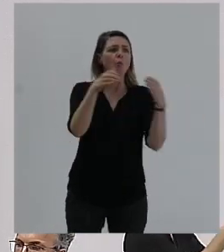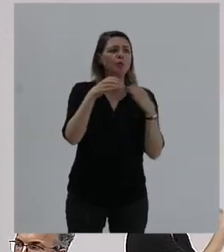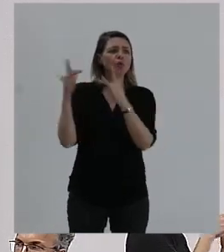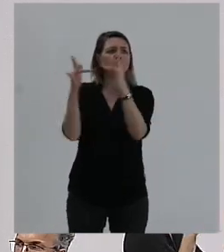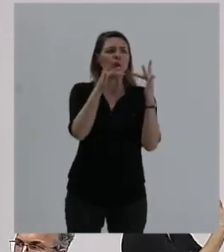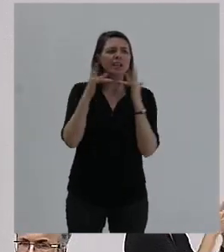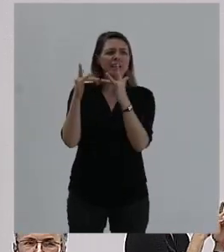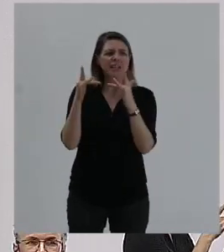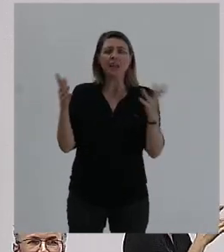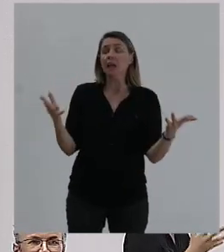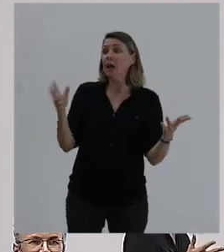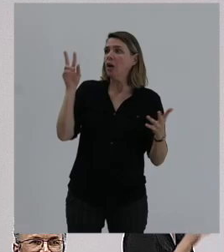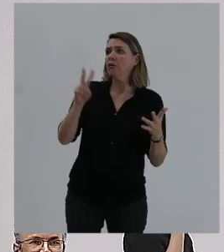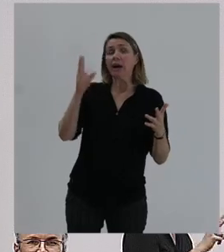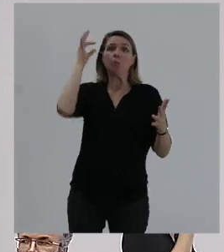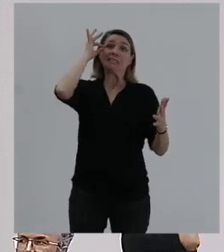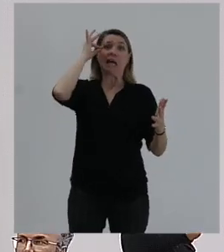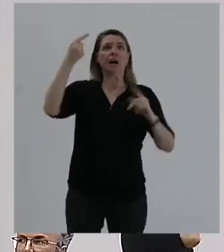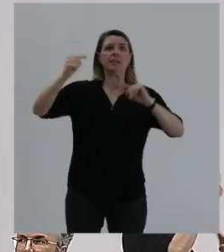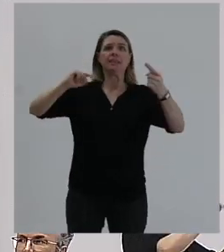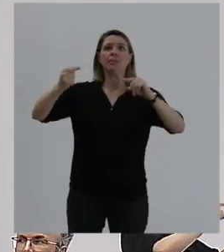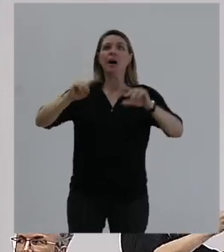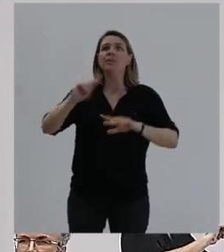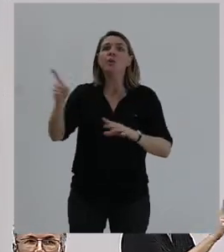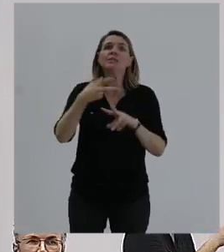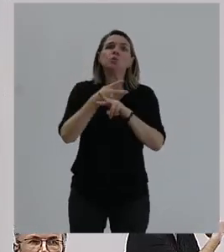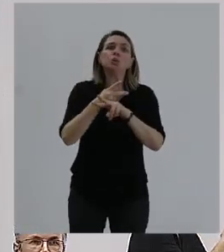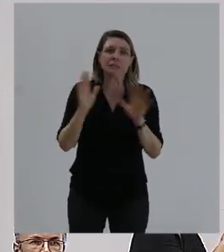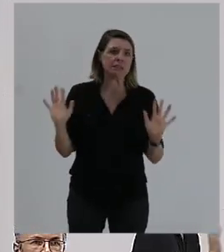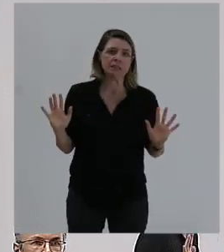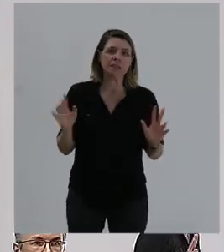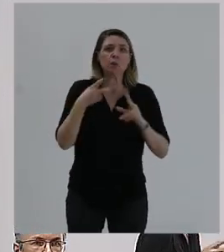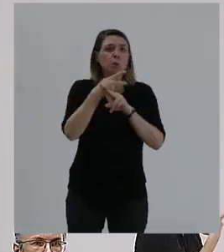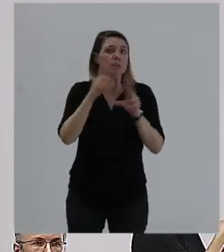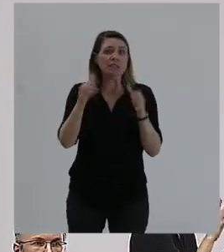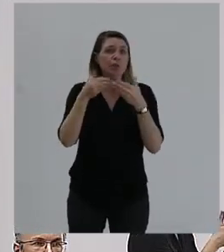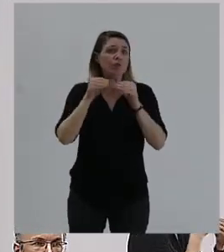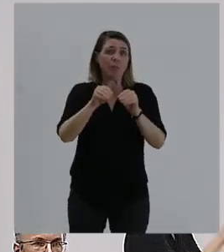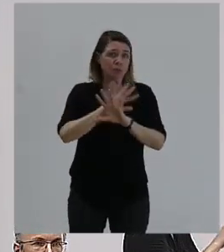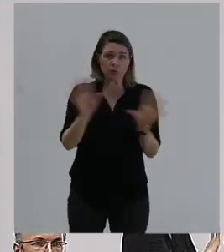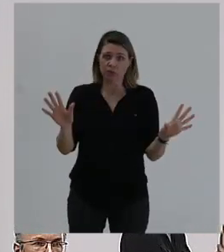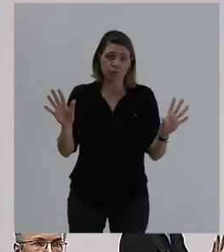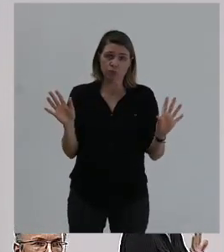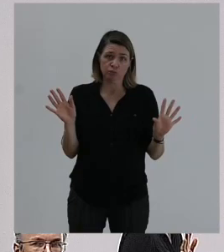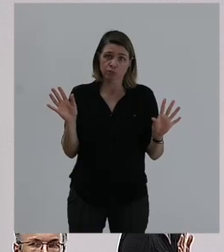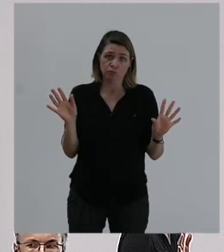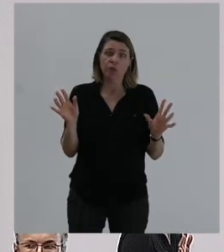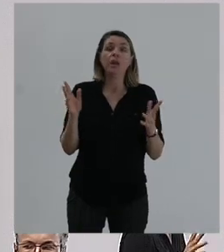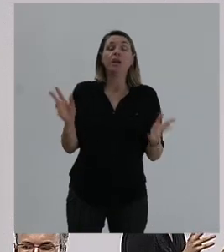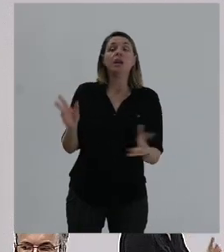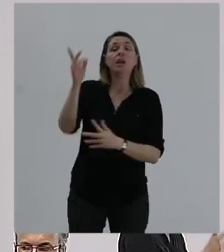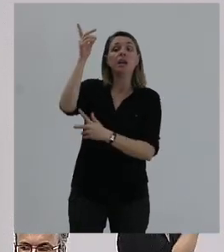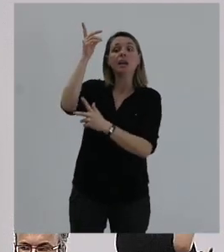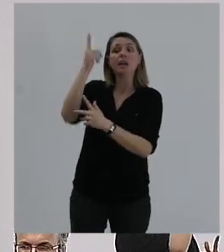prévu que ce soit la star du débat non plus, les campus connectés, ce n'est qu'un outil. Ce n'est qu'un outil de formation parmi d'autres. Et la